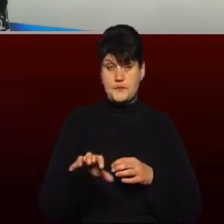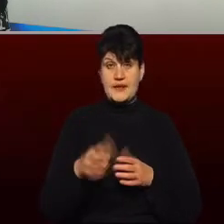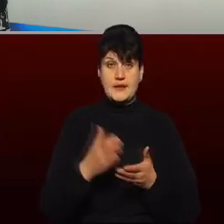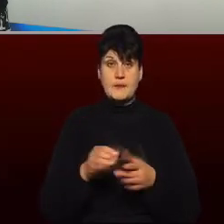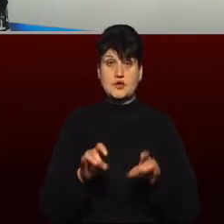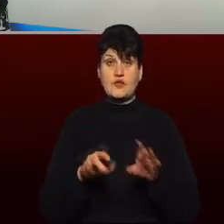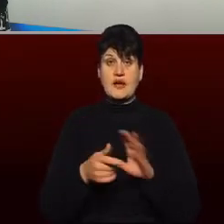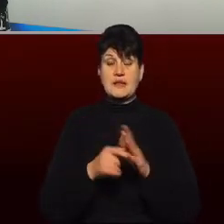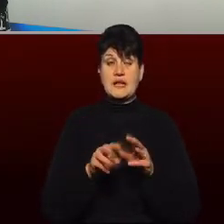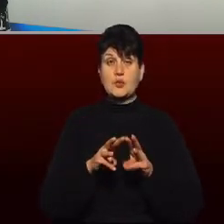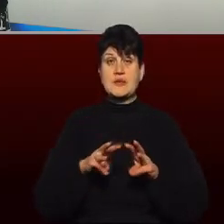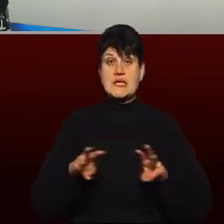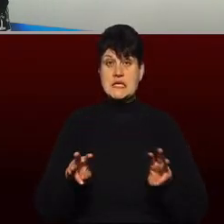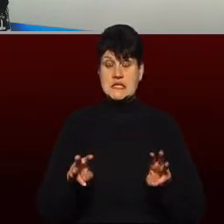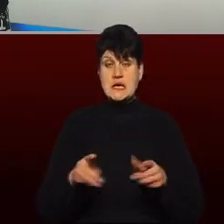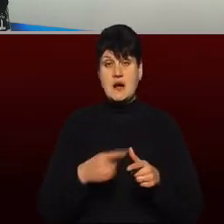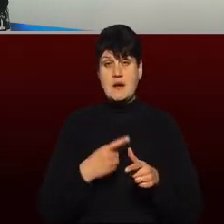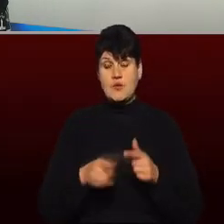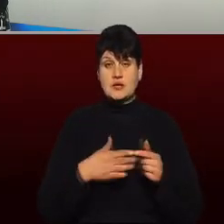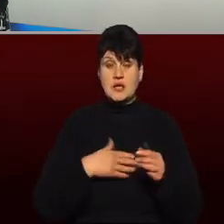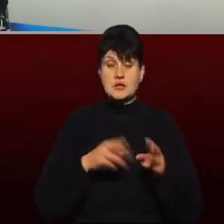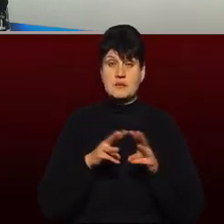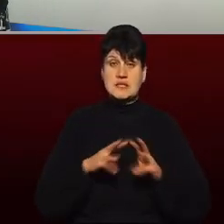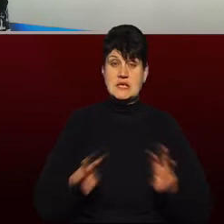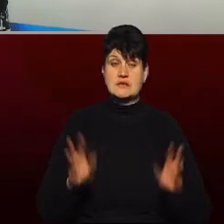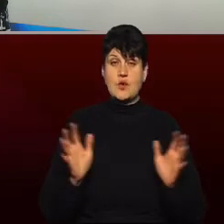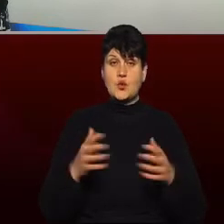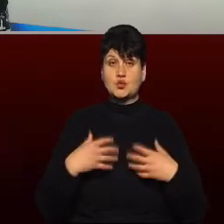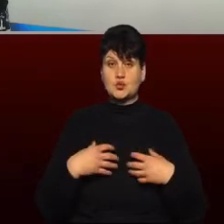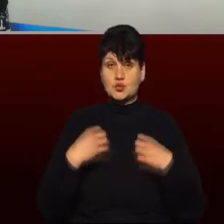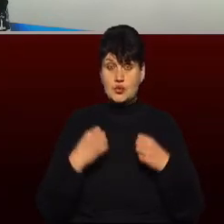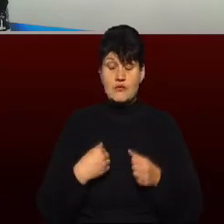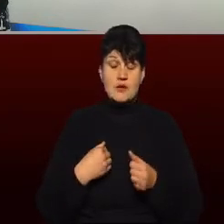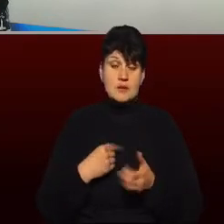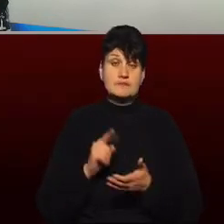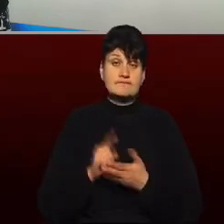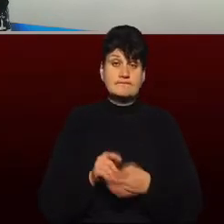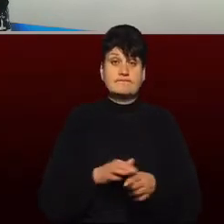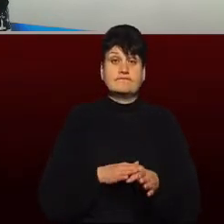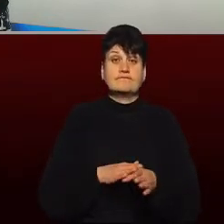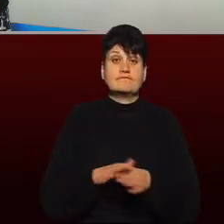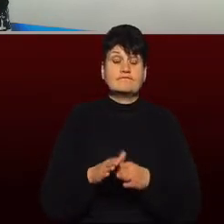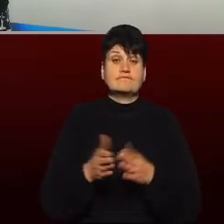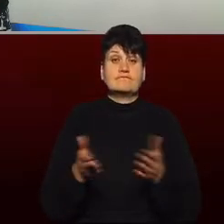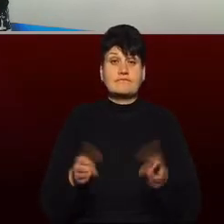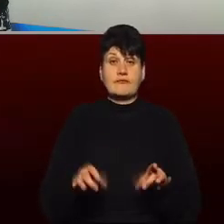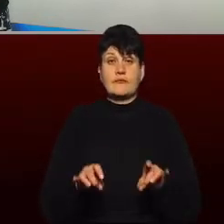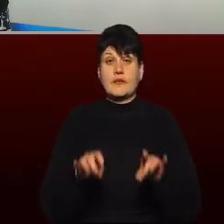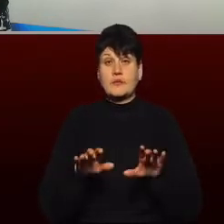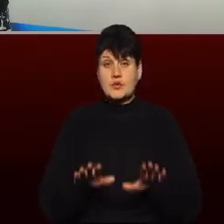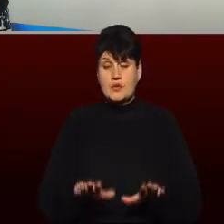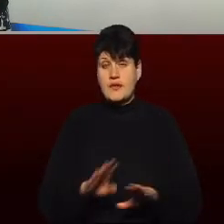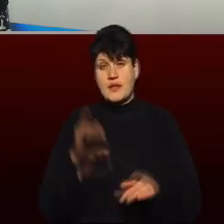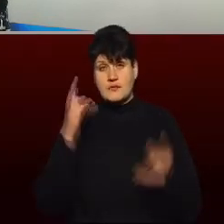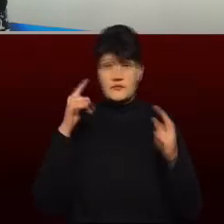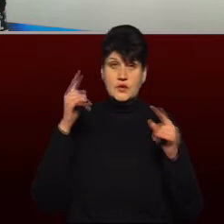або, вірніше, нашого Міністерства охорони здоров'я, ми мусимо виконувати дані постанови, а не видумувати, йти